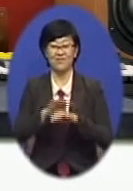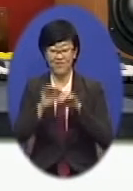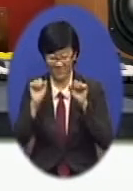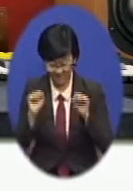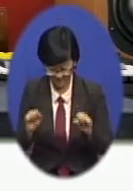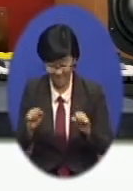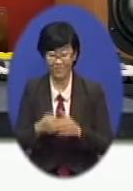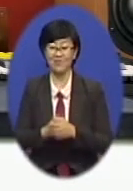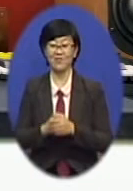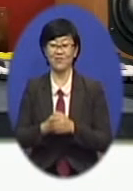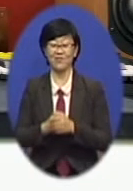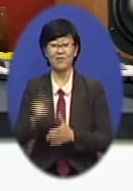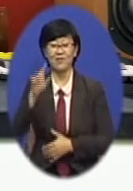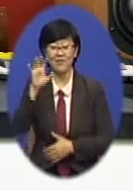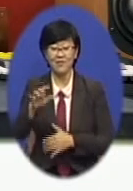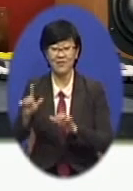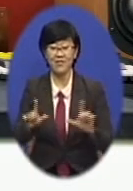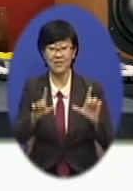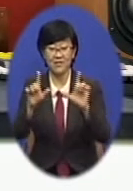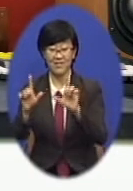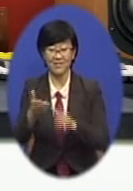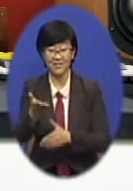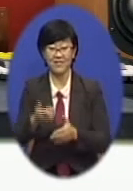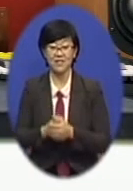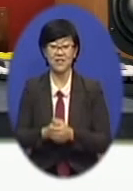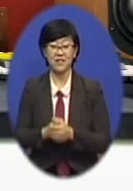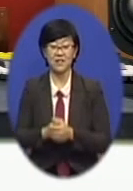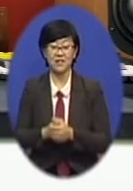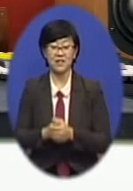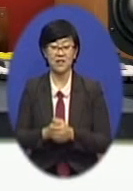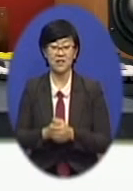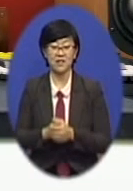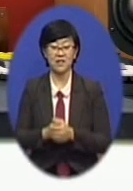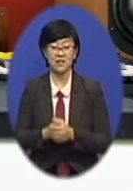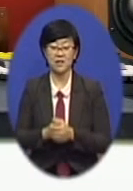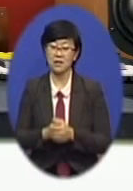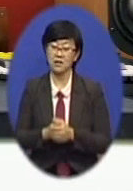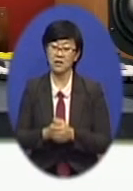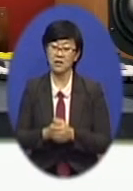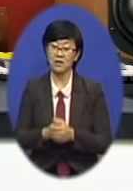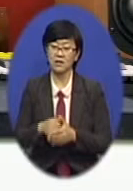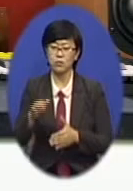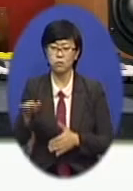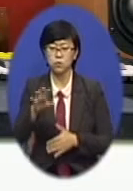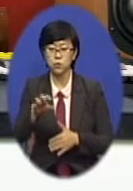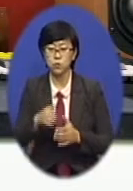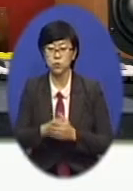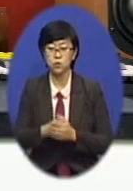안녕하세요. 어디, 예. 네, 어디 사는 누구십니까? 저는 네, 남구 주안 1동이요. 네. 네.